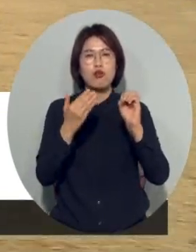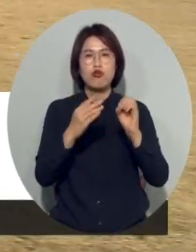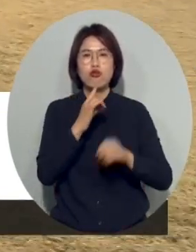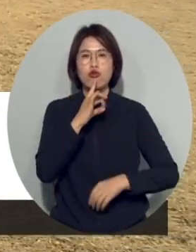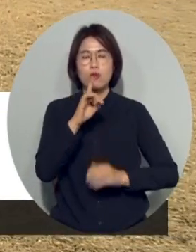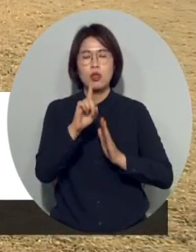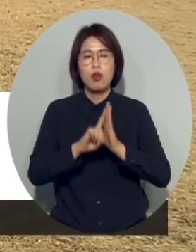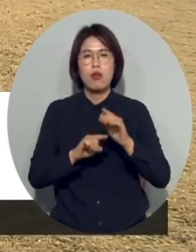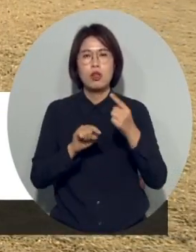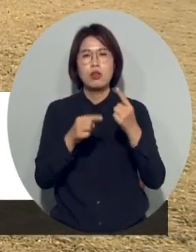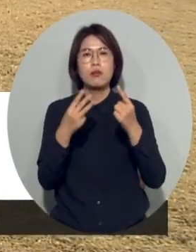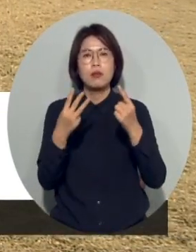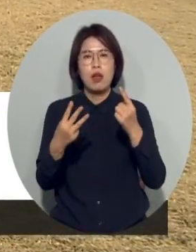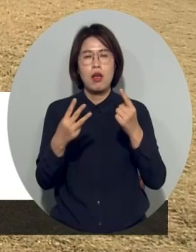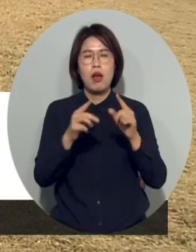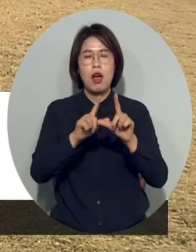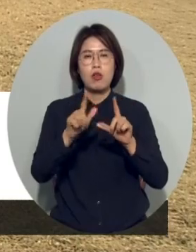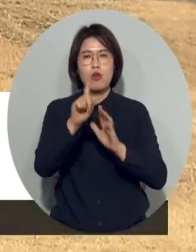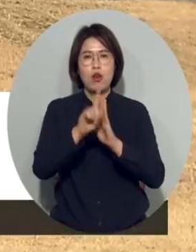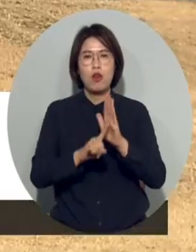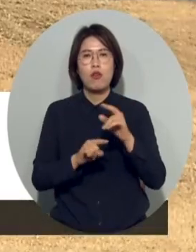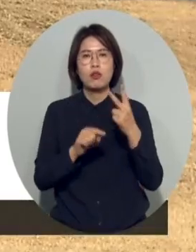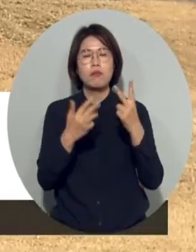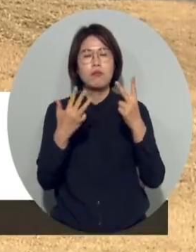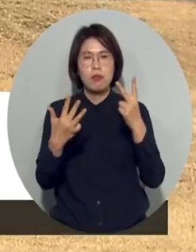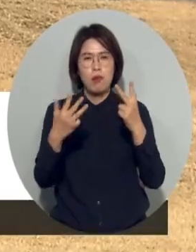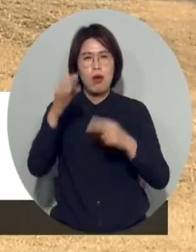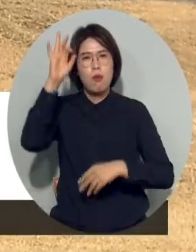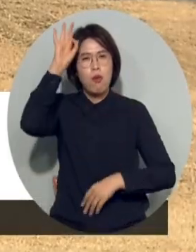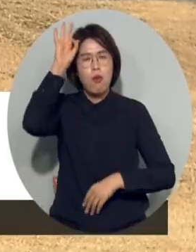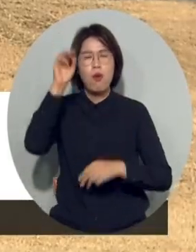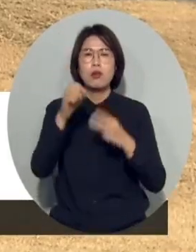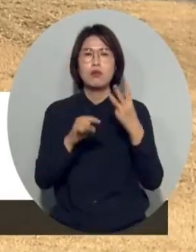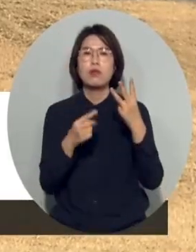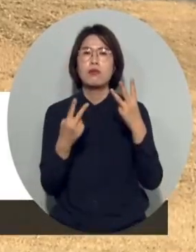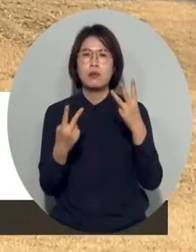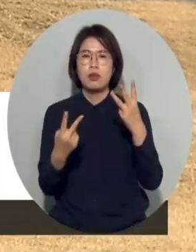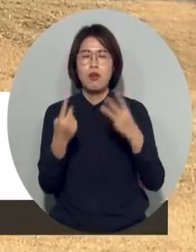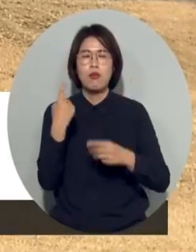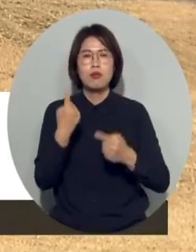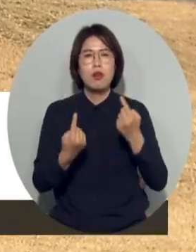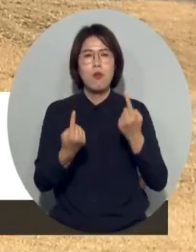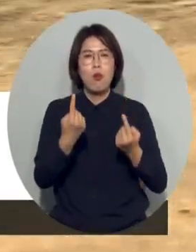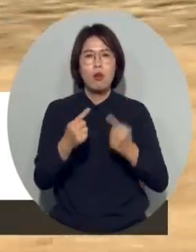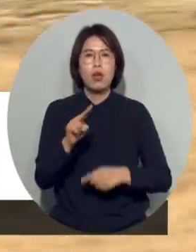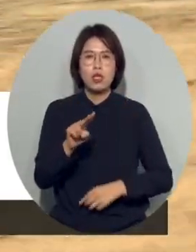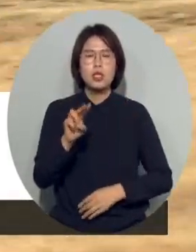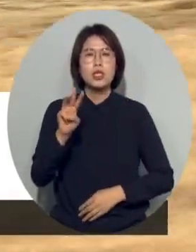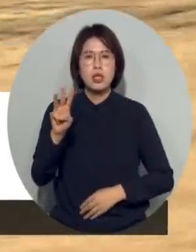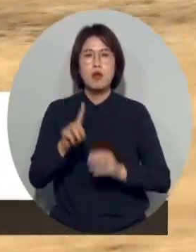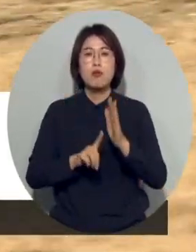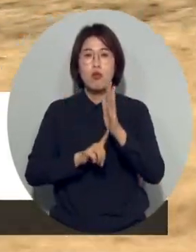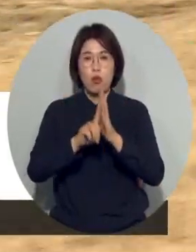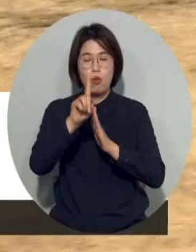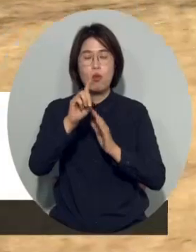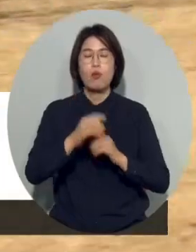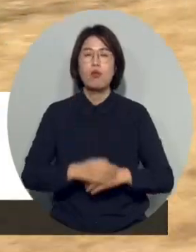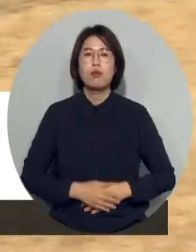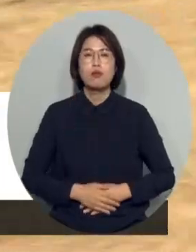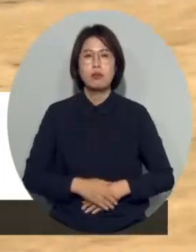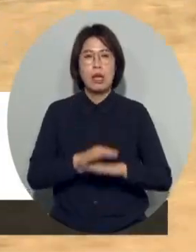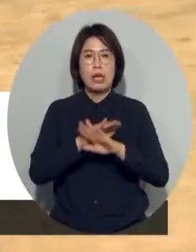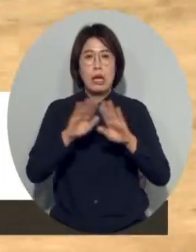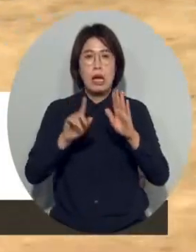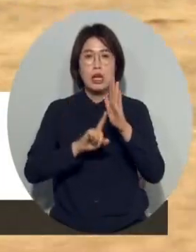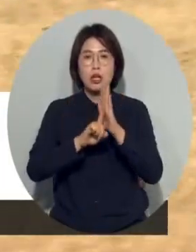미영아 1.3 도안동 영화 입점 8 또 포항 3점이 도로 어제보다 이 해서 3도 가량 높습니다 나